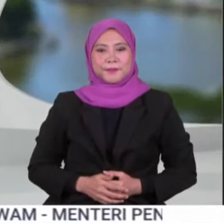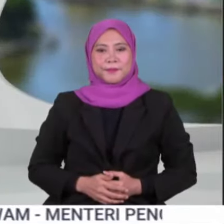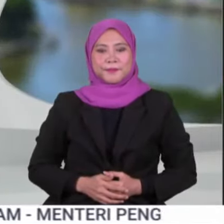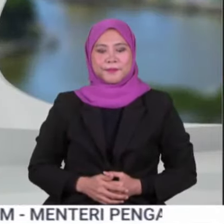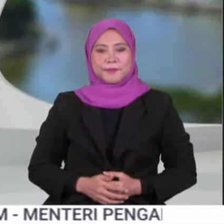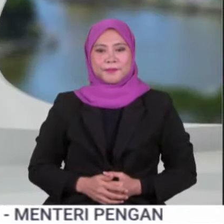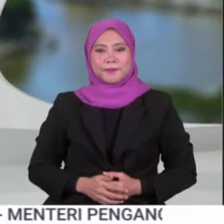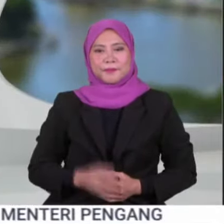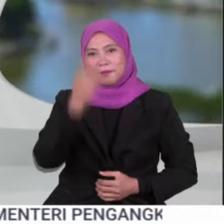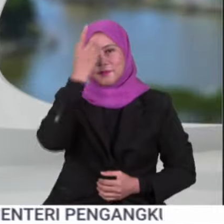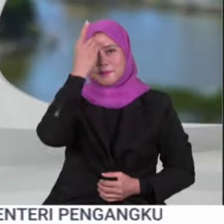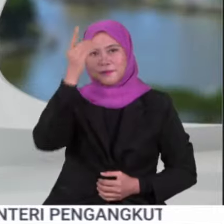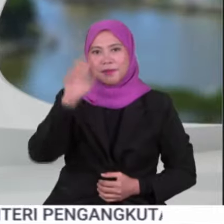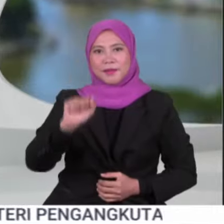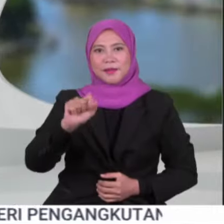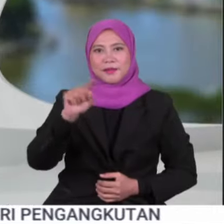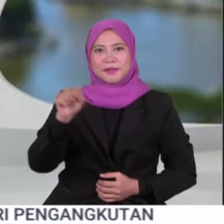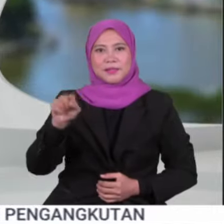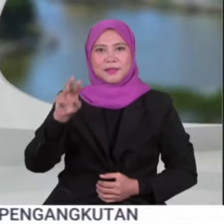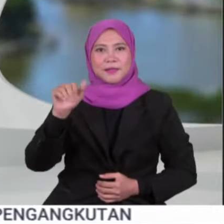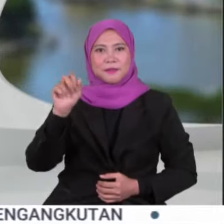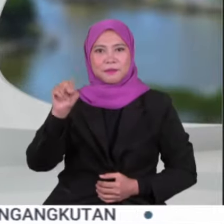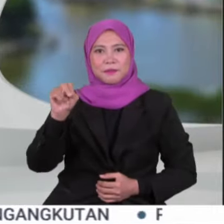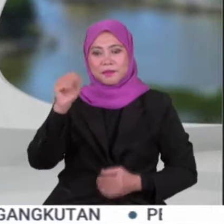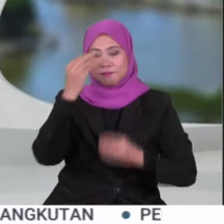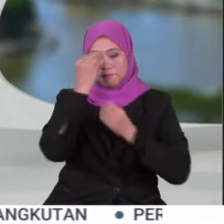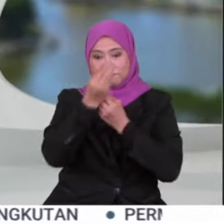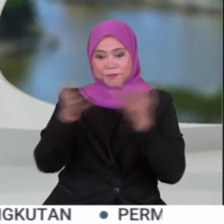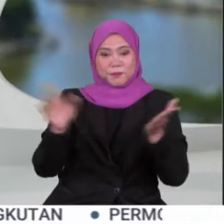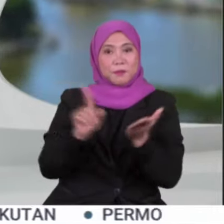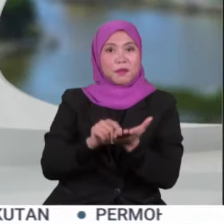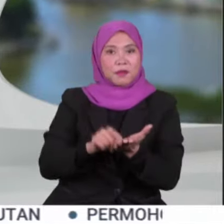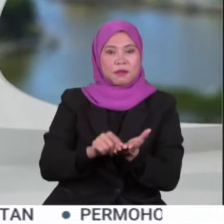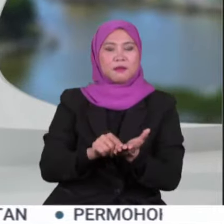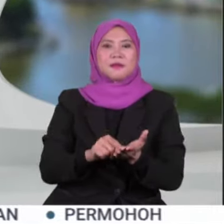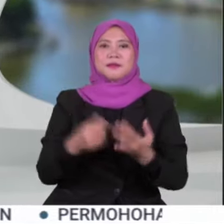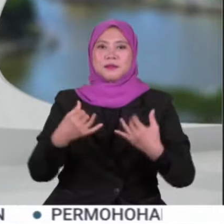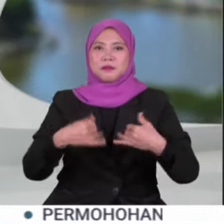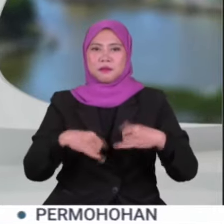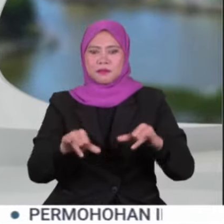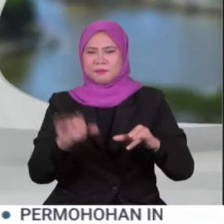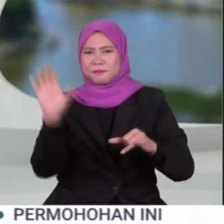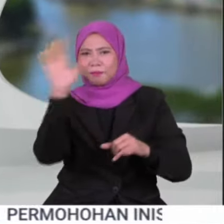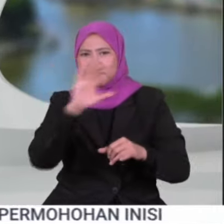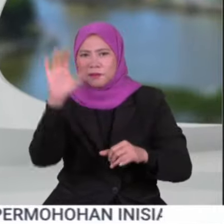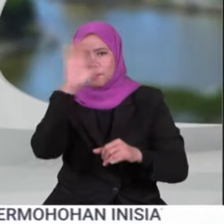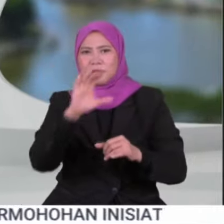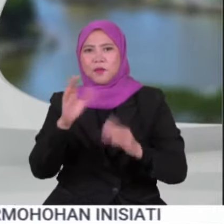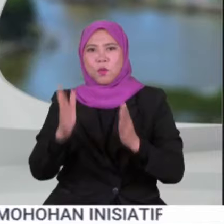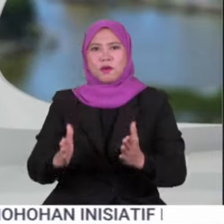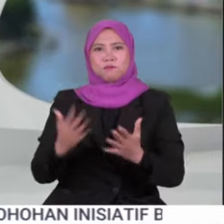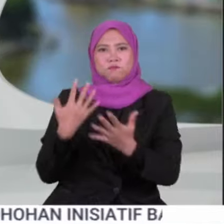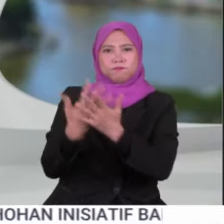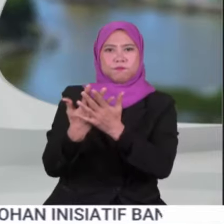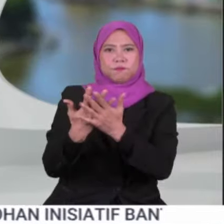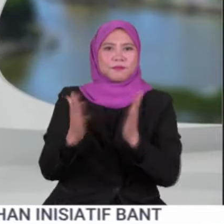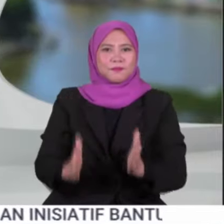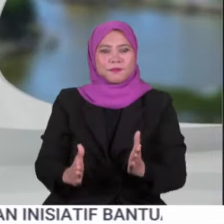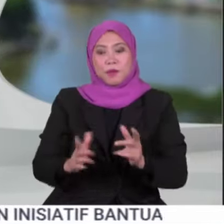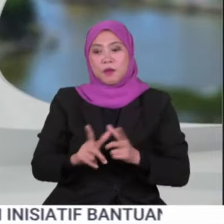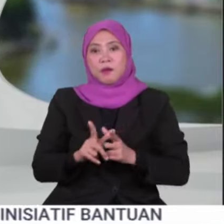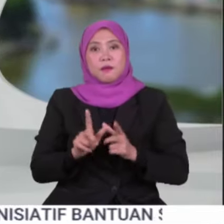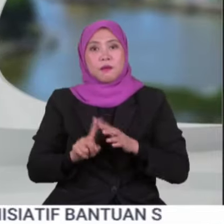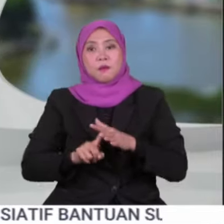Baik, sementara itu, Dato' Muhammad Azman dalam satu kenyataan media memberitahu pihaknya masih lagi mengesan seorang tahanan yang melarikan diri